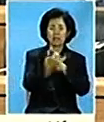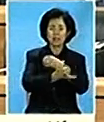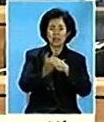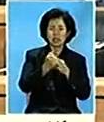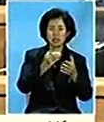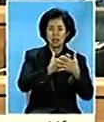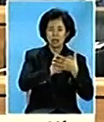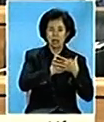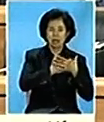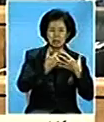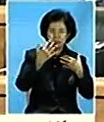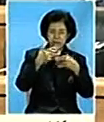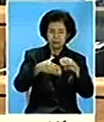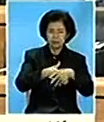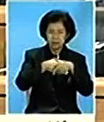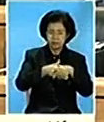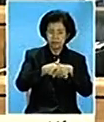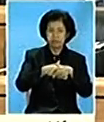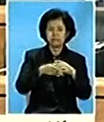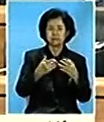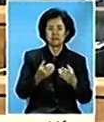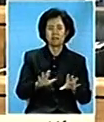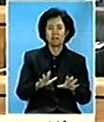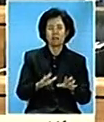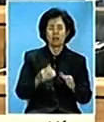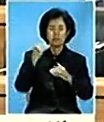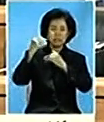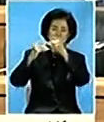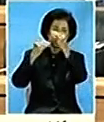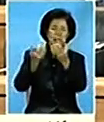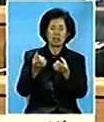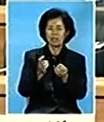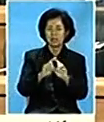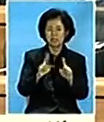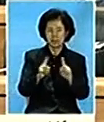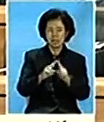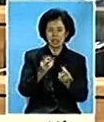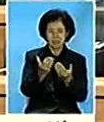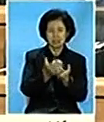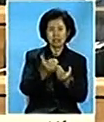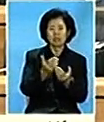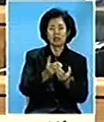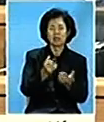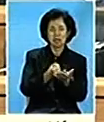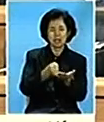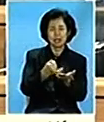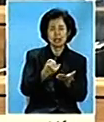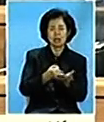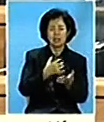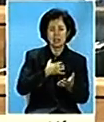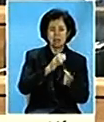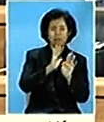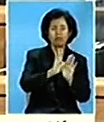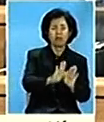ลียวสมัครสมานสามัคคีกันแล้วเนี่ยการพัฒนาอะไรก็จะง่ายขึ้นนะครับตรงนี้ก็อยากจะฝากรัฐบ